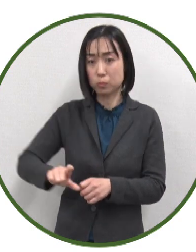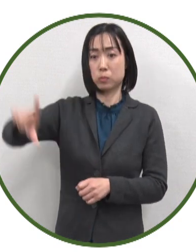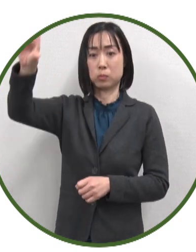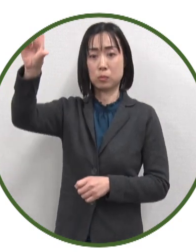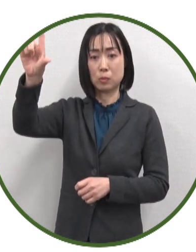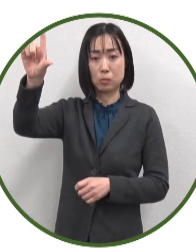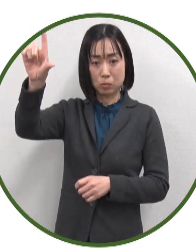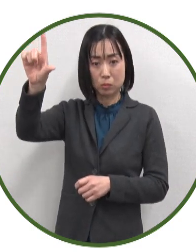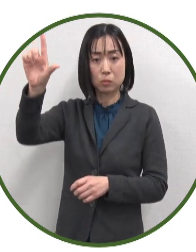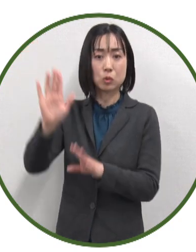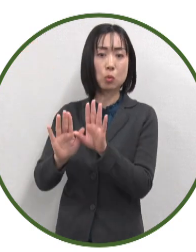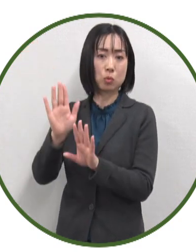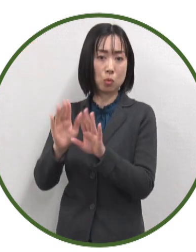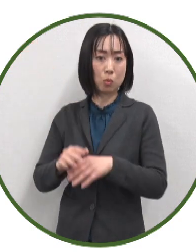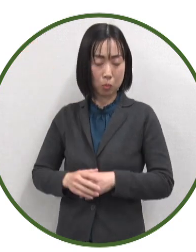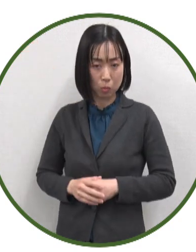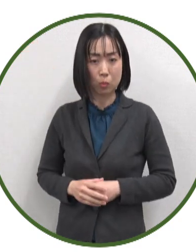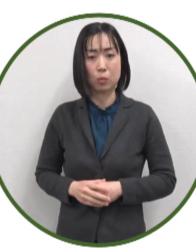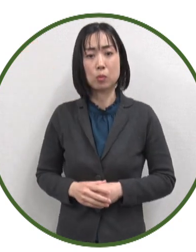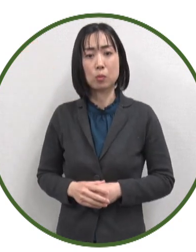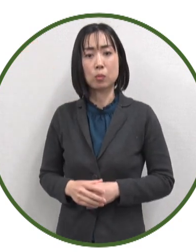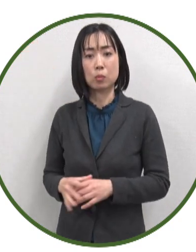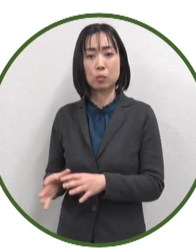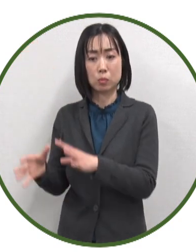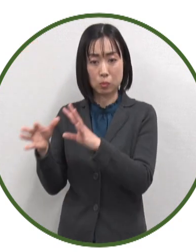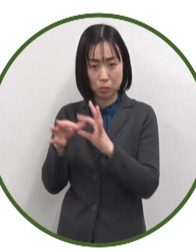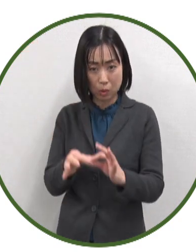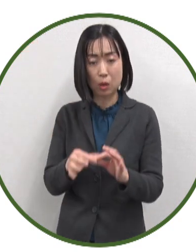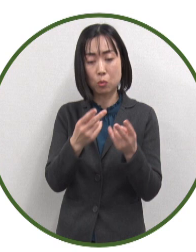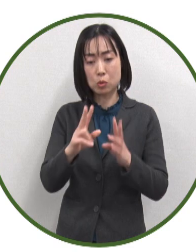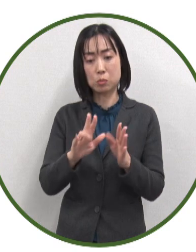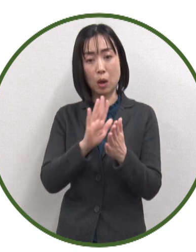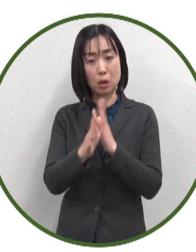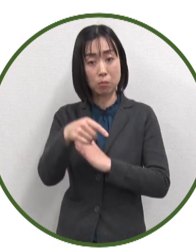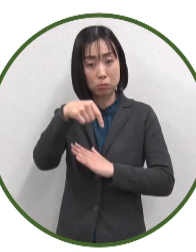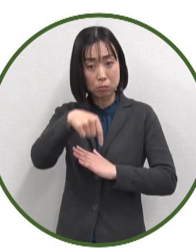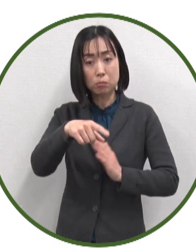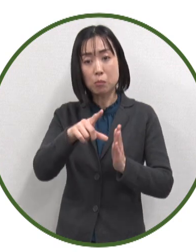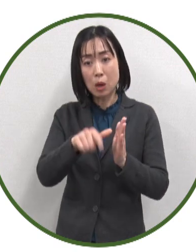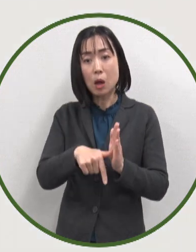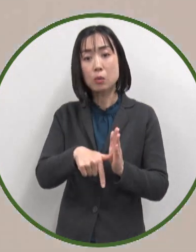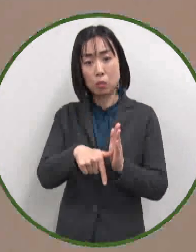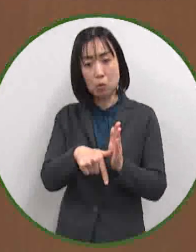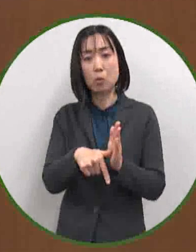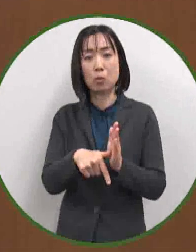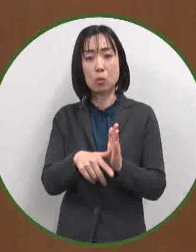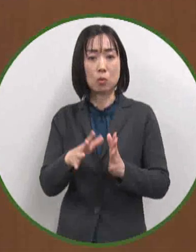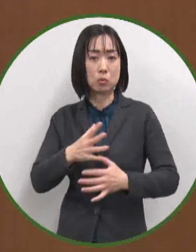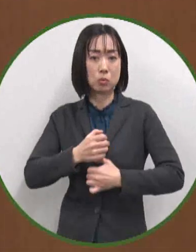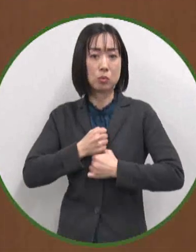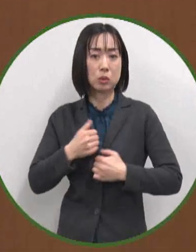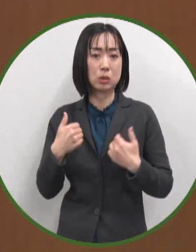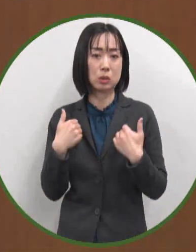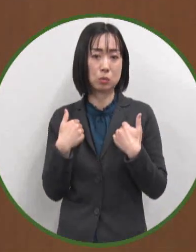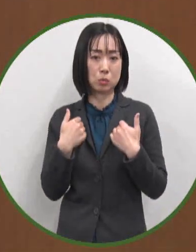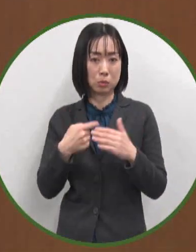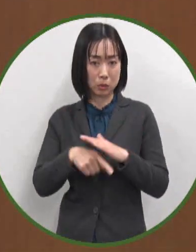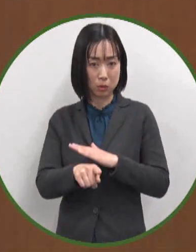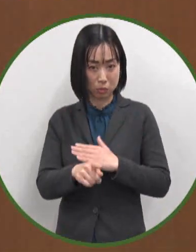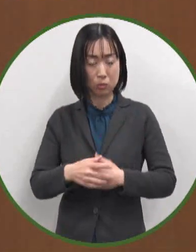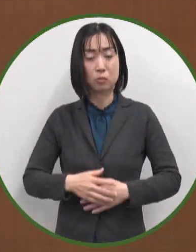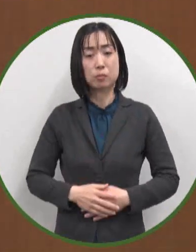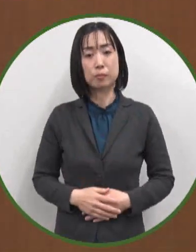りまして、広島県においても最大限警戒しなければなりません。このグラフ